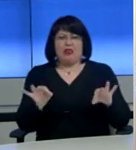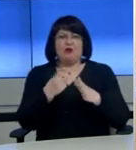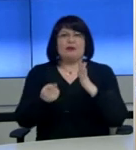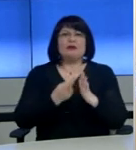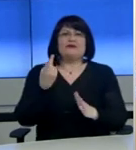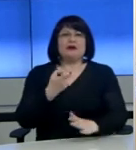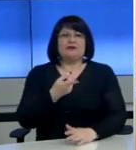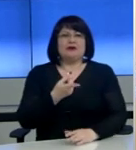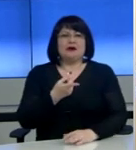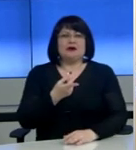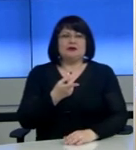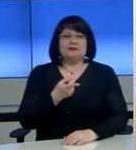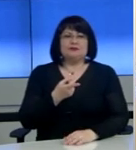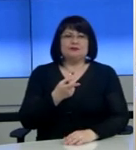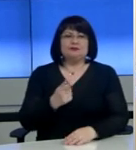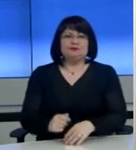φορά